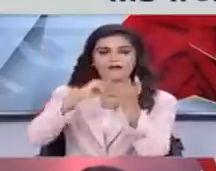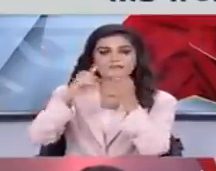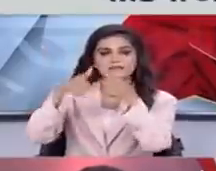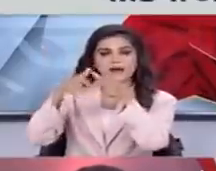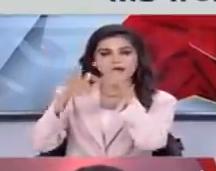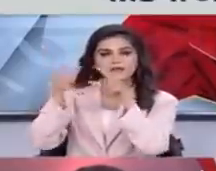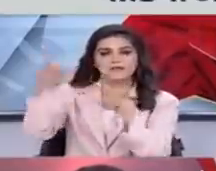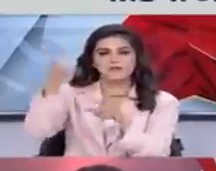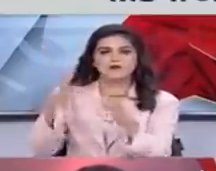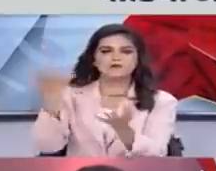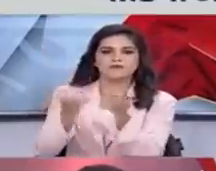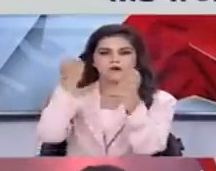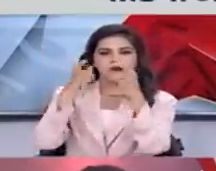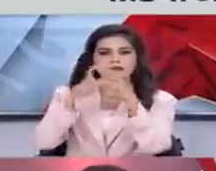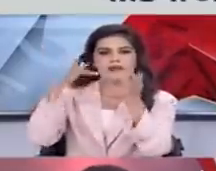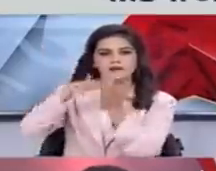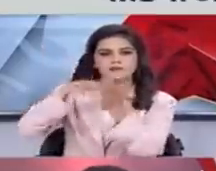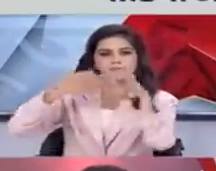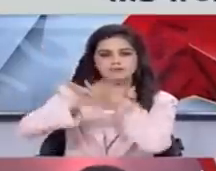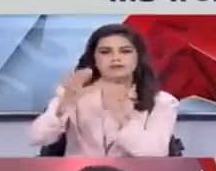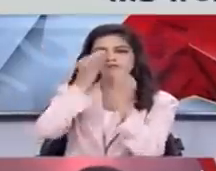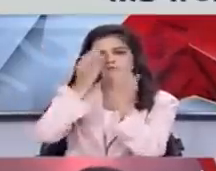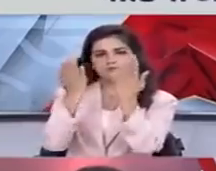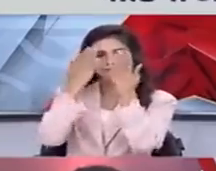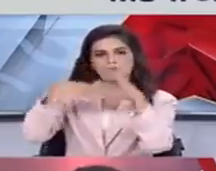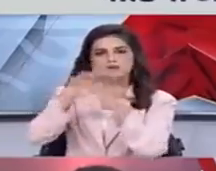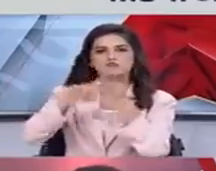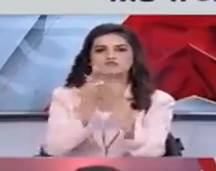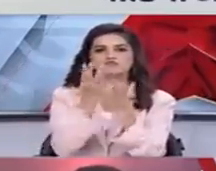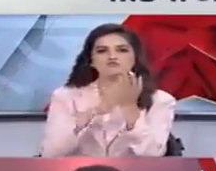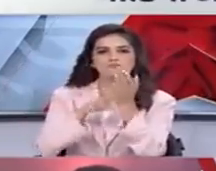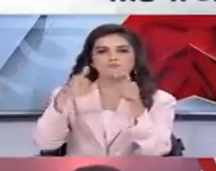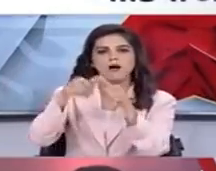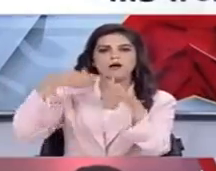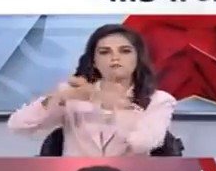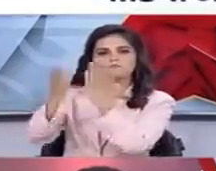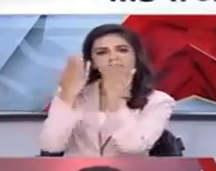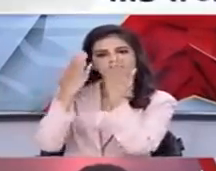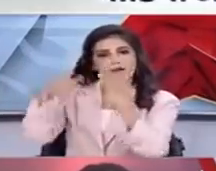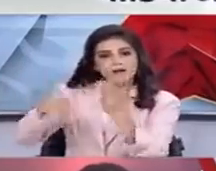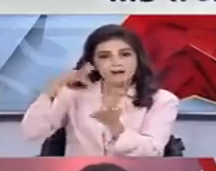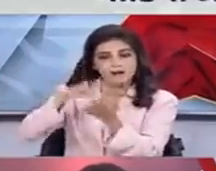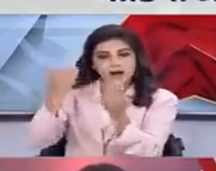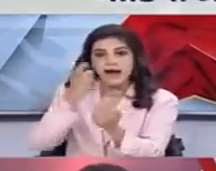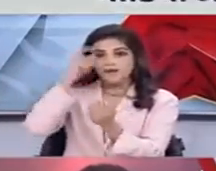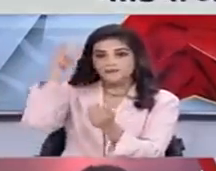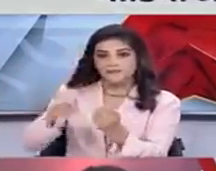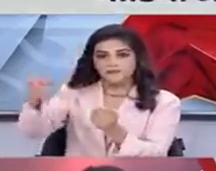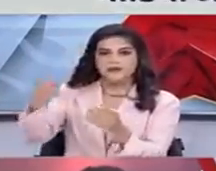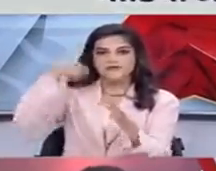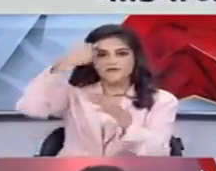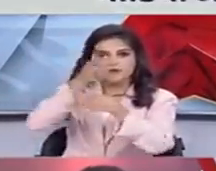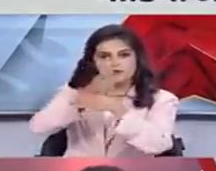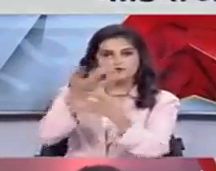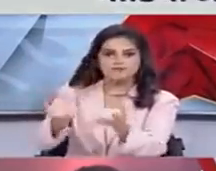दिल्ली के जाकिर नगर कि अबू बकर मस्जिद में जुम्मे की नमाज पढ़ने गया था अब मौलाना साद का वीडियो